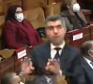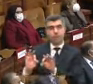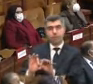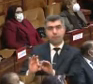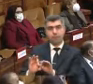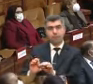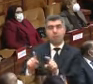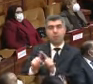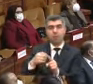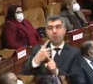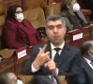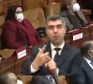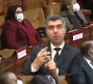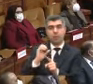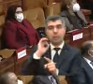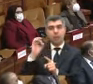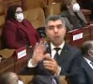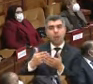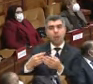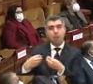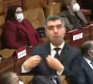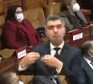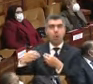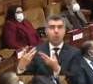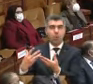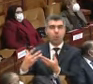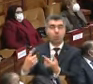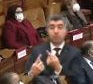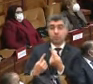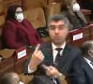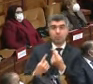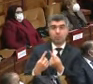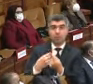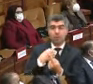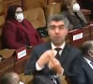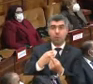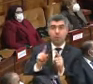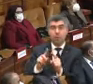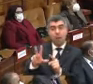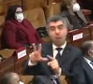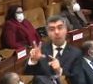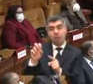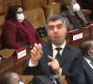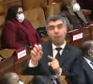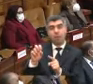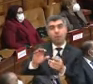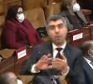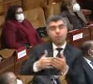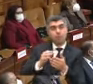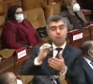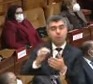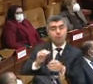مصايبين اللي مصايبين الكلاج ديال لي مادراك وكيبيعوها ليهم. حنا السيد الوزير حنا بغيناك تكون عارف هذا الشيء هذا، لان داخل الاداره